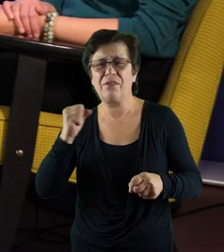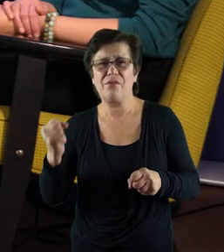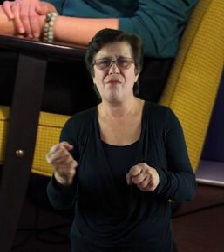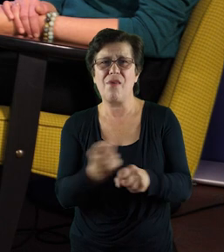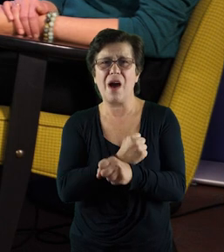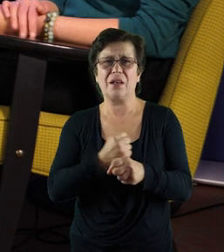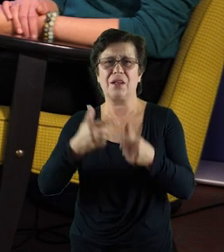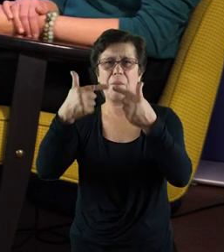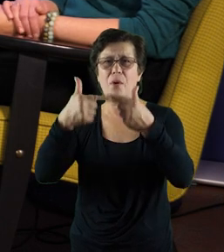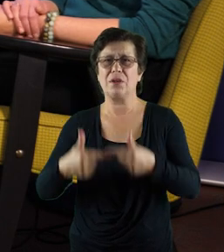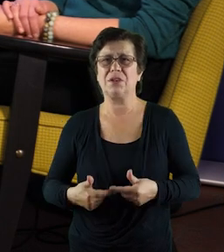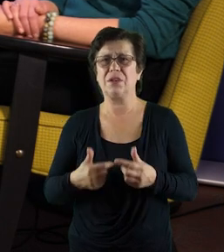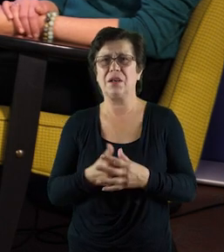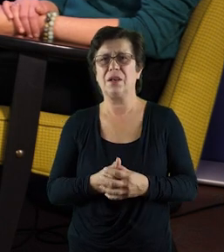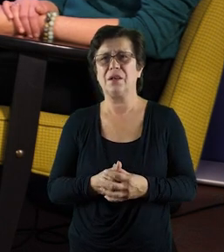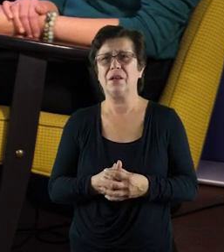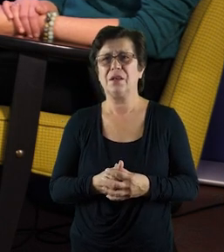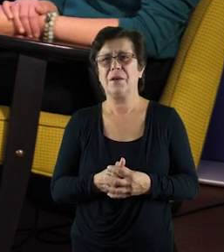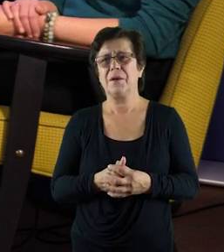jednego z drugim.